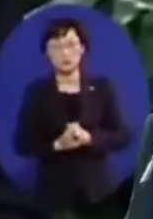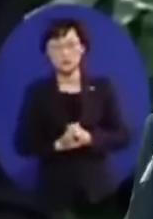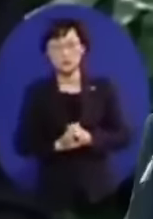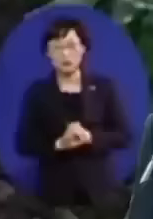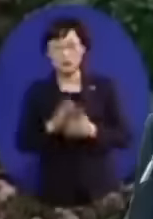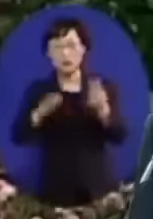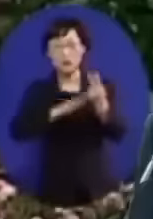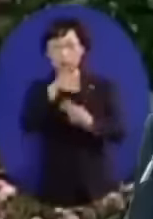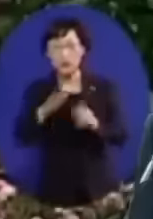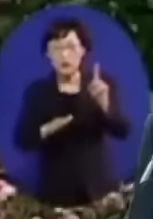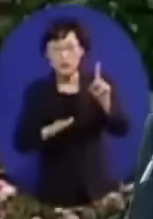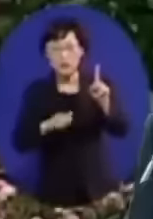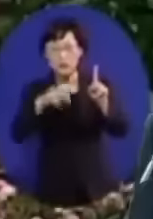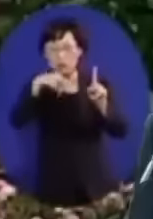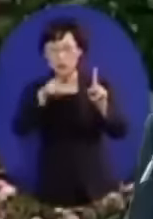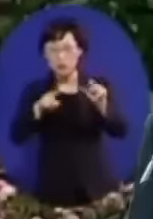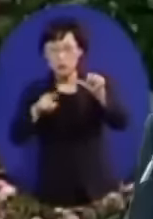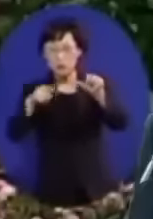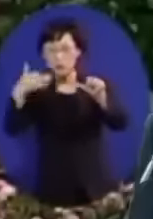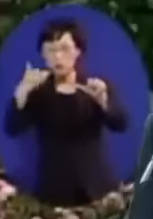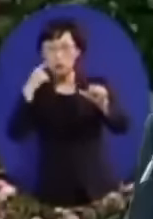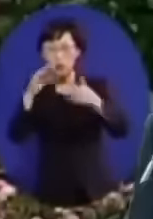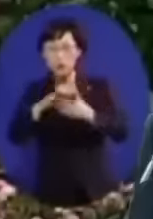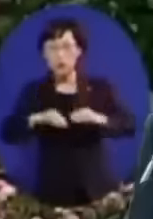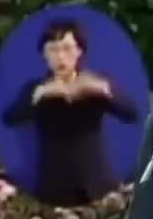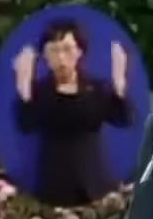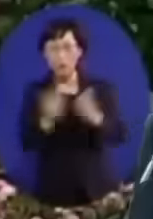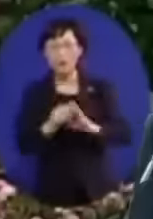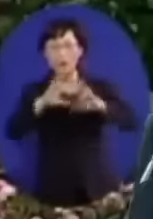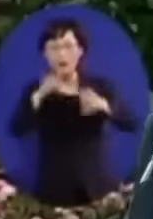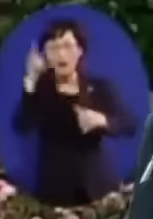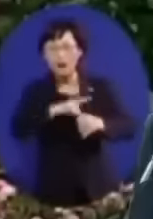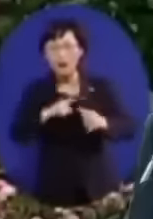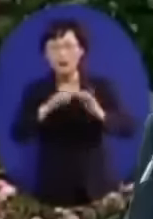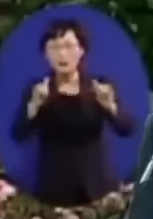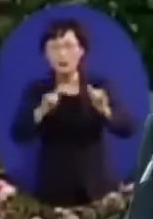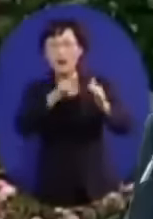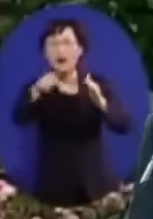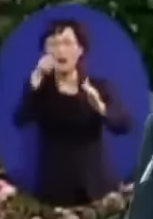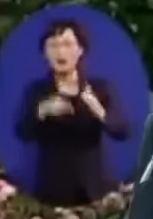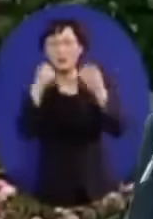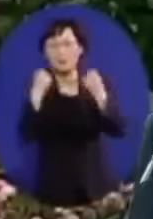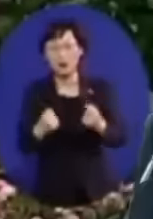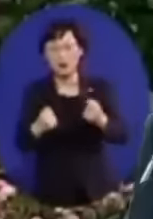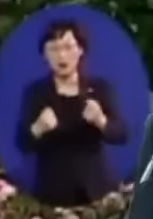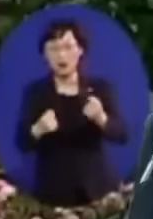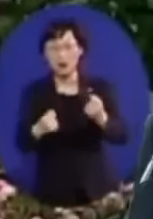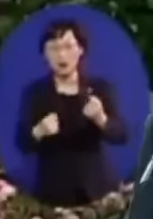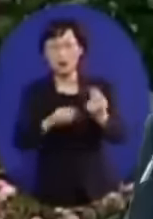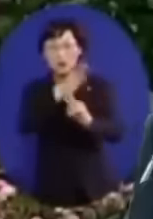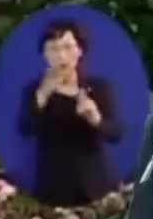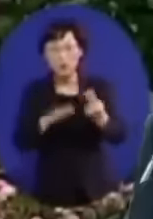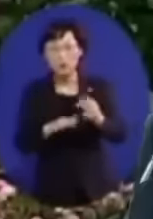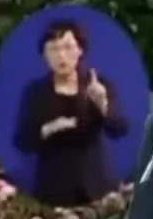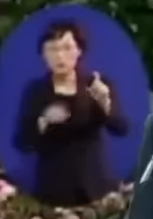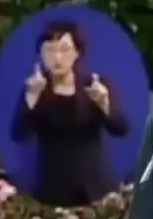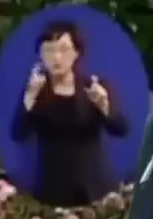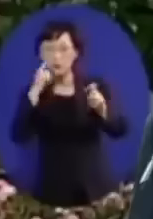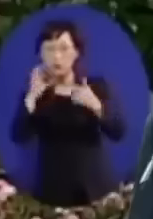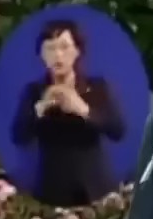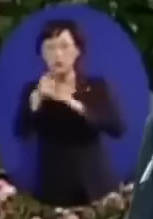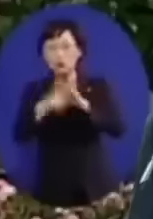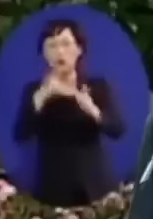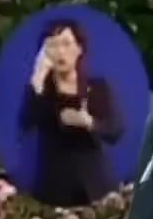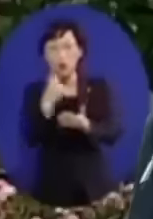요한일서 5장 19절에 온 세상은 악한 자 안에 취한 것이다. 요한복음 10장 10절에 도적이 오는 것은 도적질하고